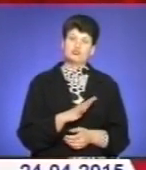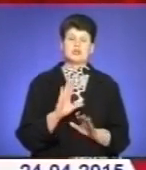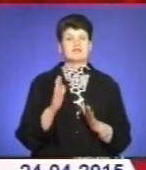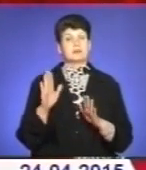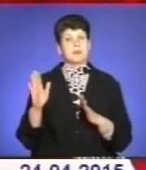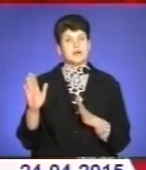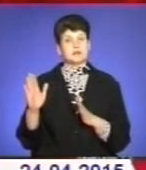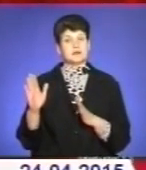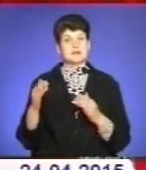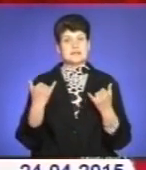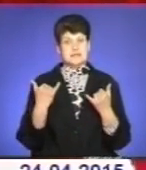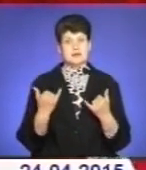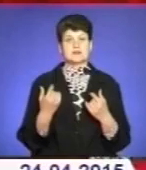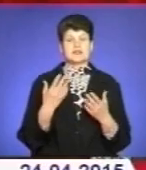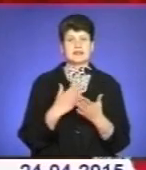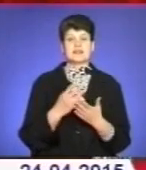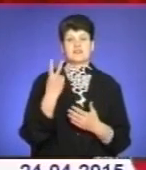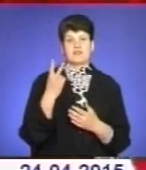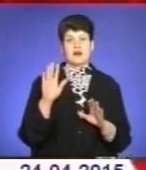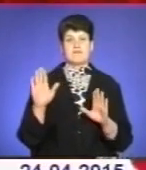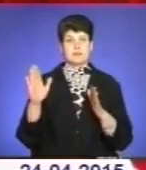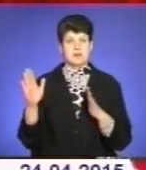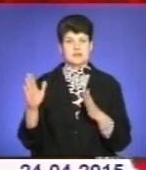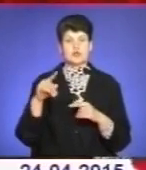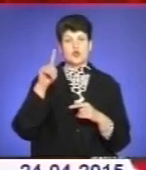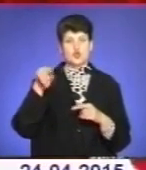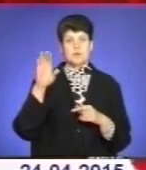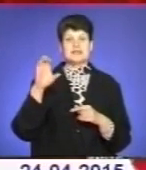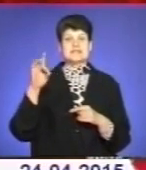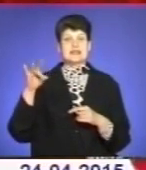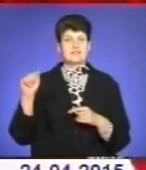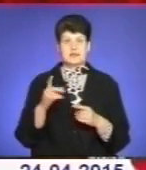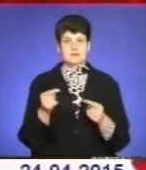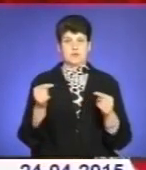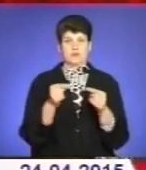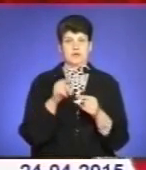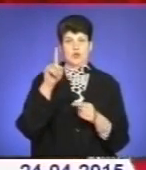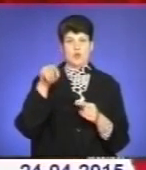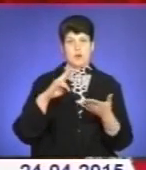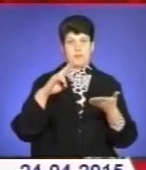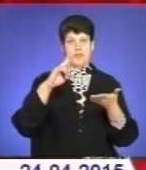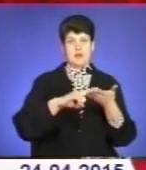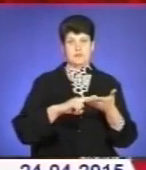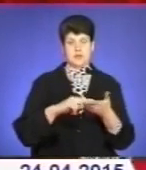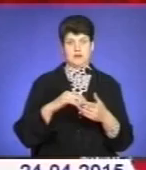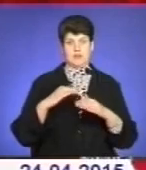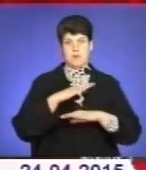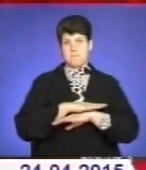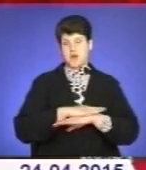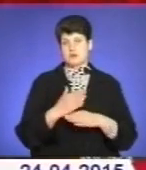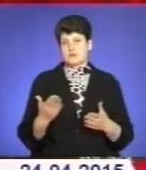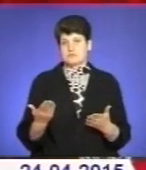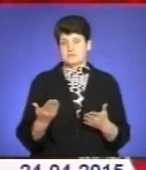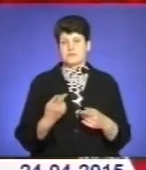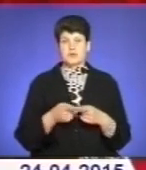ну, наразі два таких випадки у нас є, що номер сертифіката не співпадає з номером наліпки на парті. Ну, це